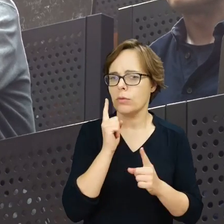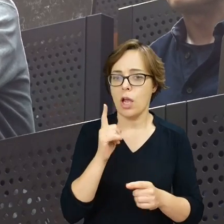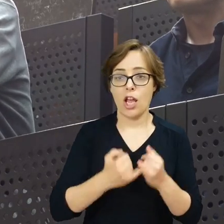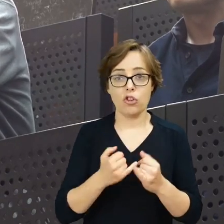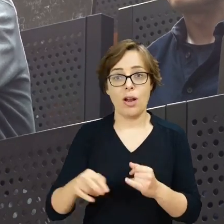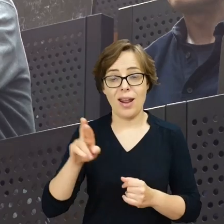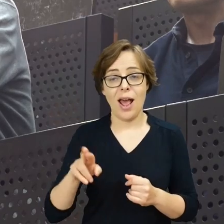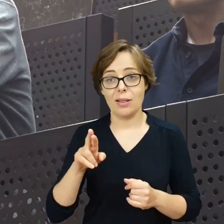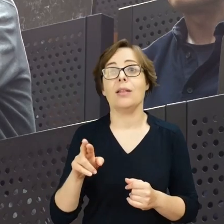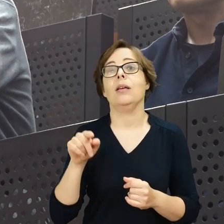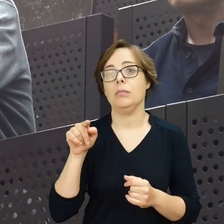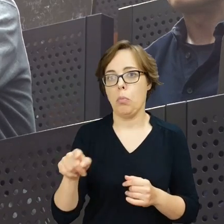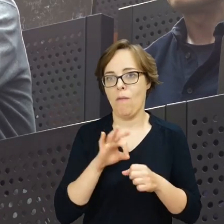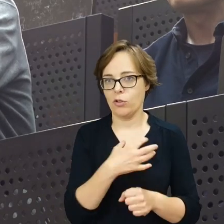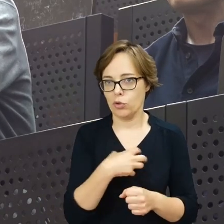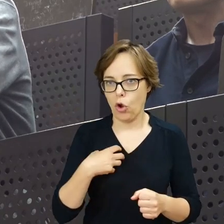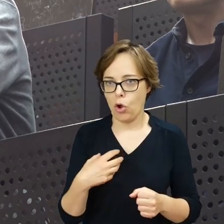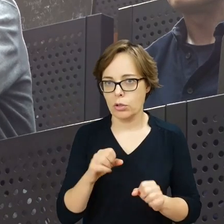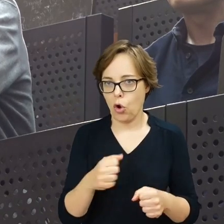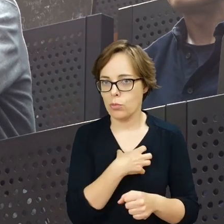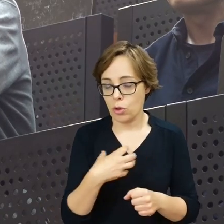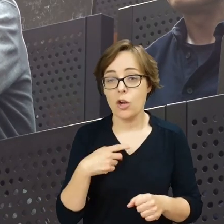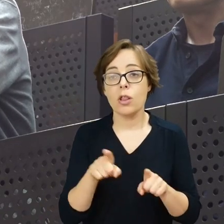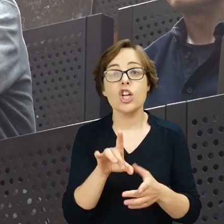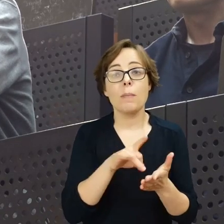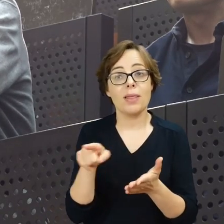i otrzymuje zapłatę, pieniądze od gminy,